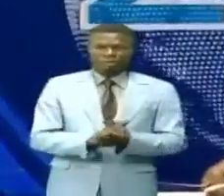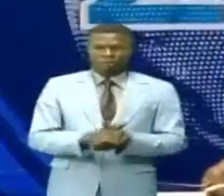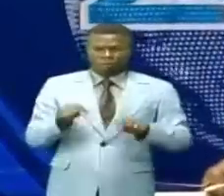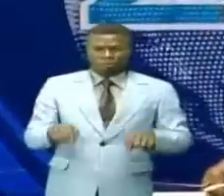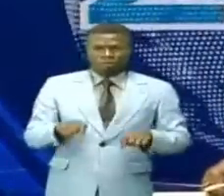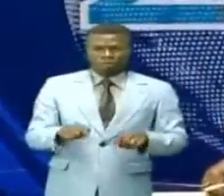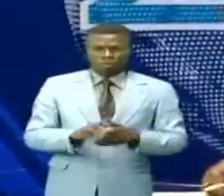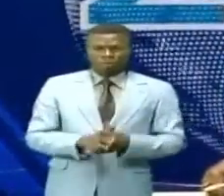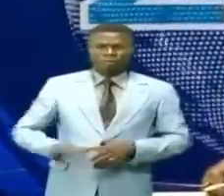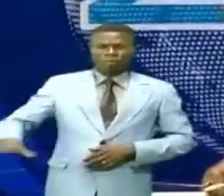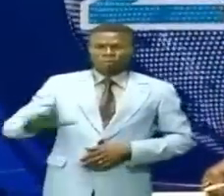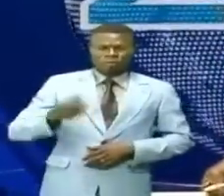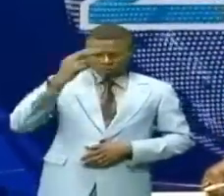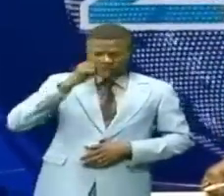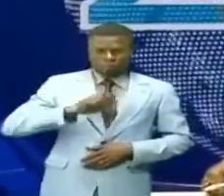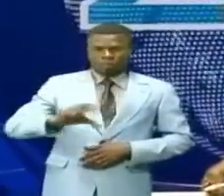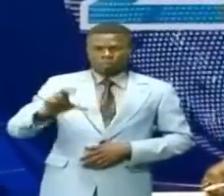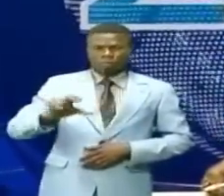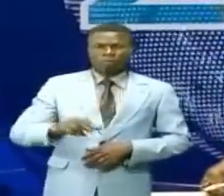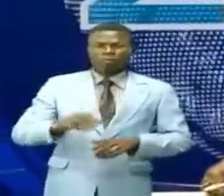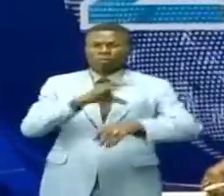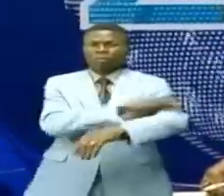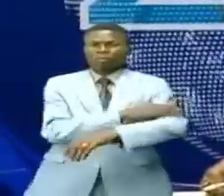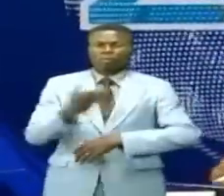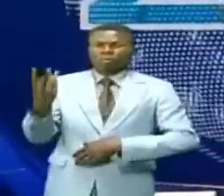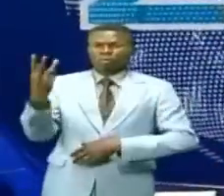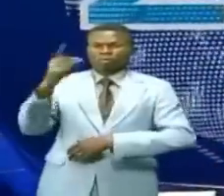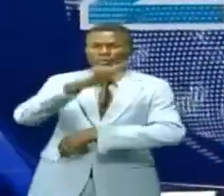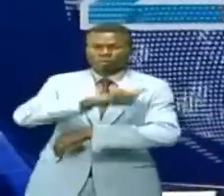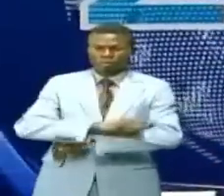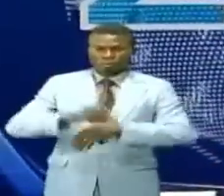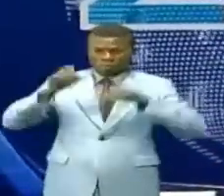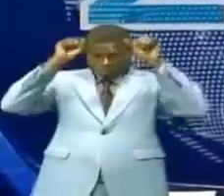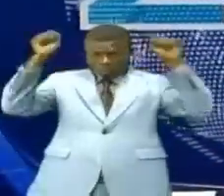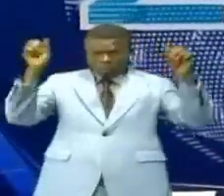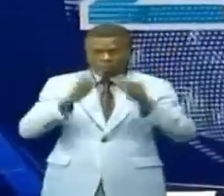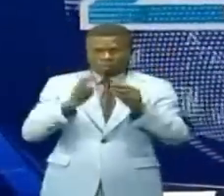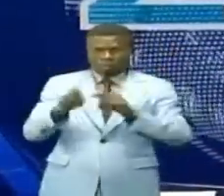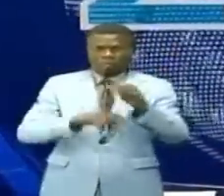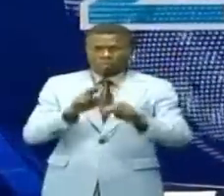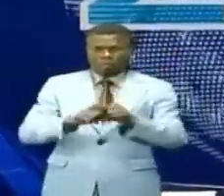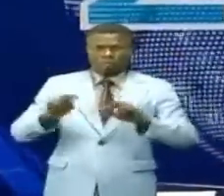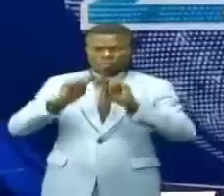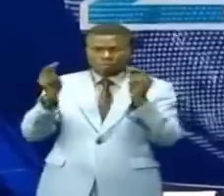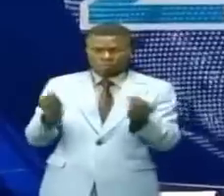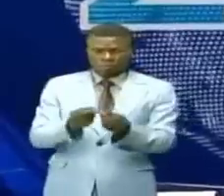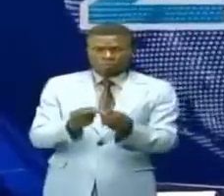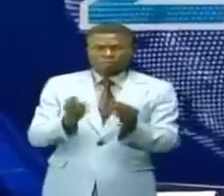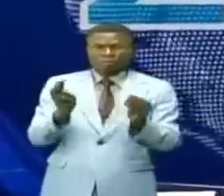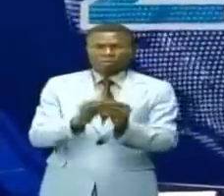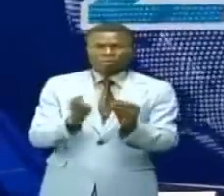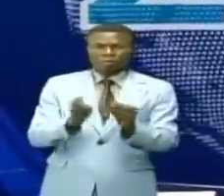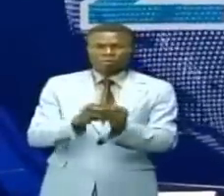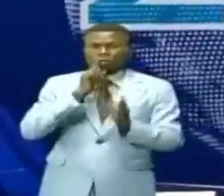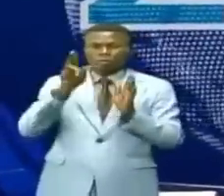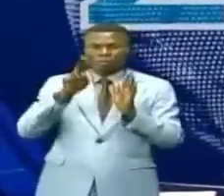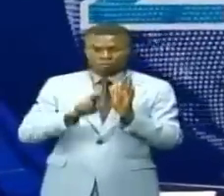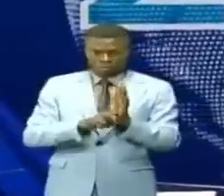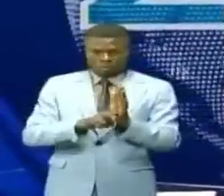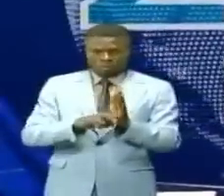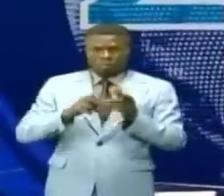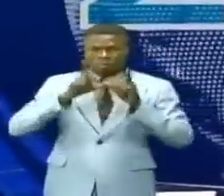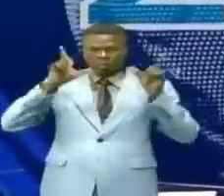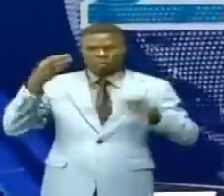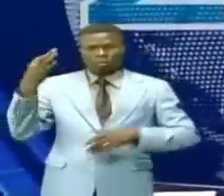Rendons-nous en Côte d'Ivoire, précisément à Abidjan, où pendant 3 jours, les présidents des assemblées et sections de l'Assemblée parlementaire francophone